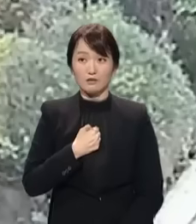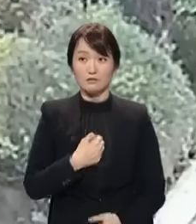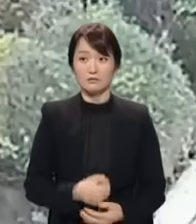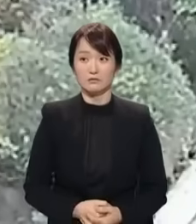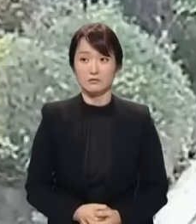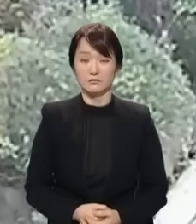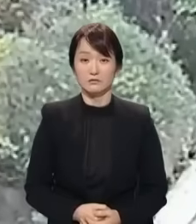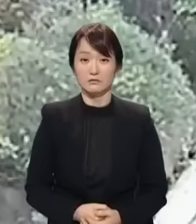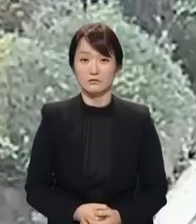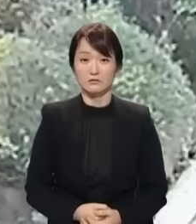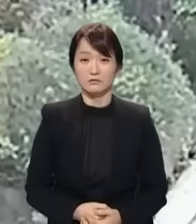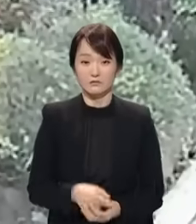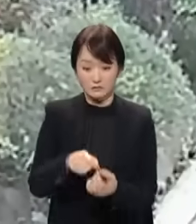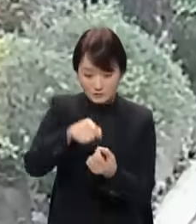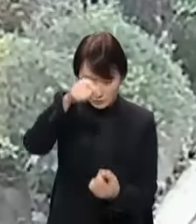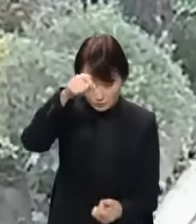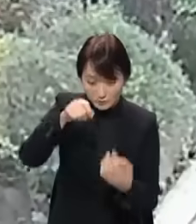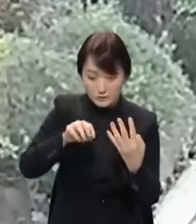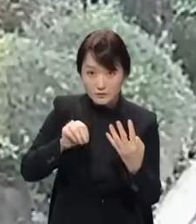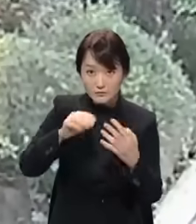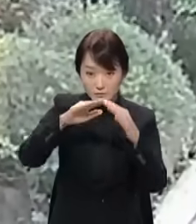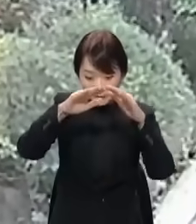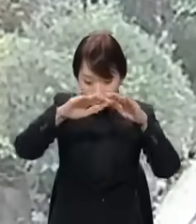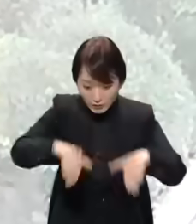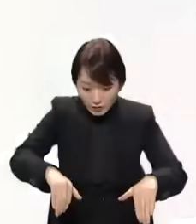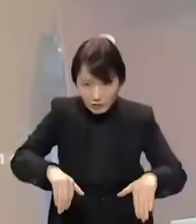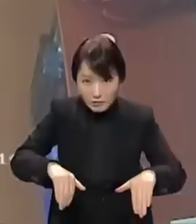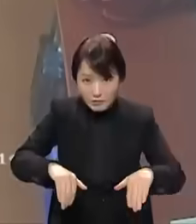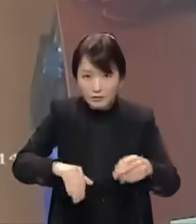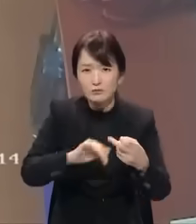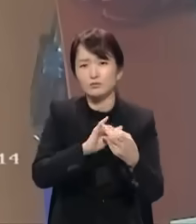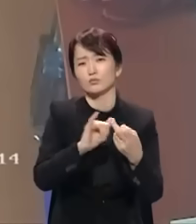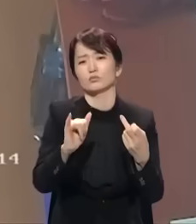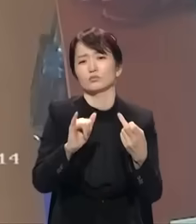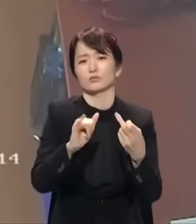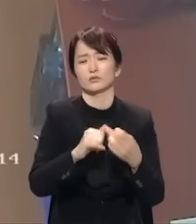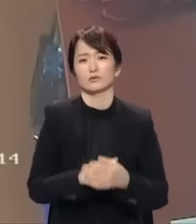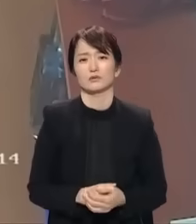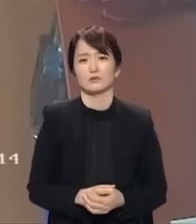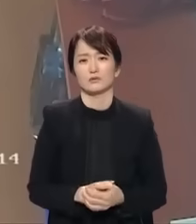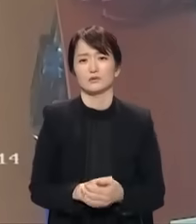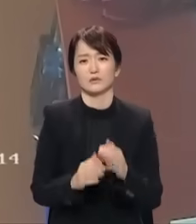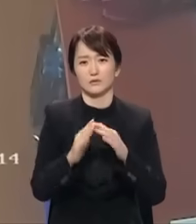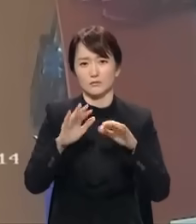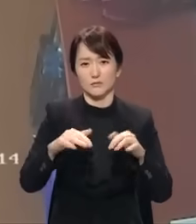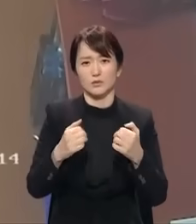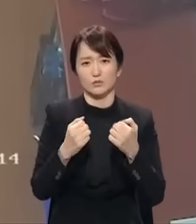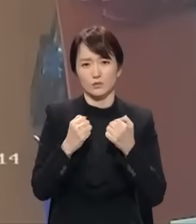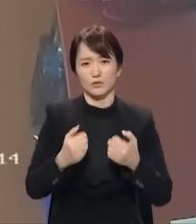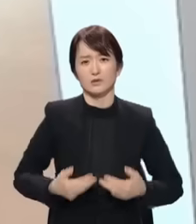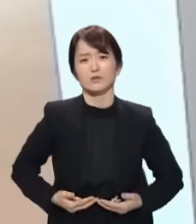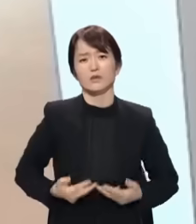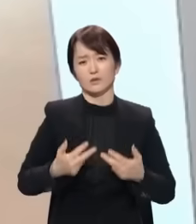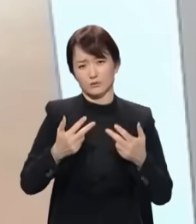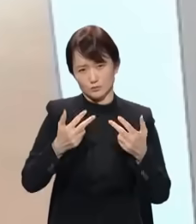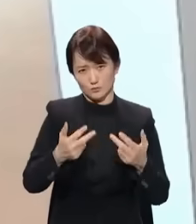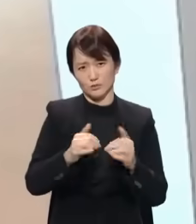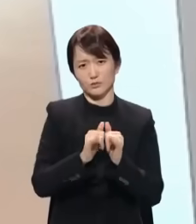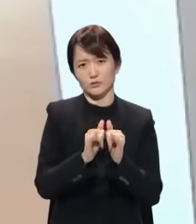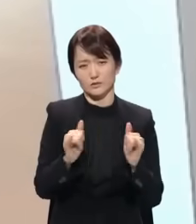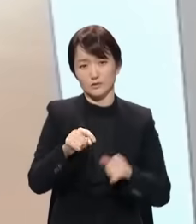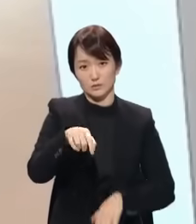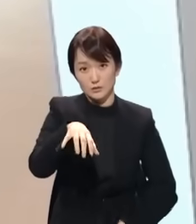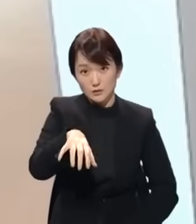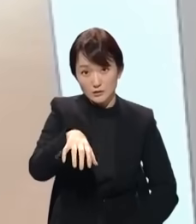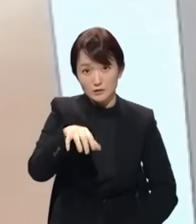칩니다. 4m 정도 되는 높이에서 떨어진 이들 모두 12명이었습니다. 이들은 마을 보건 자원봉사자들이었는데 이곳